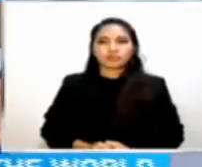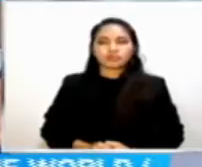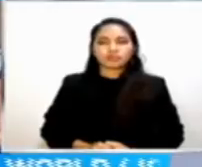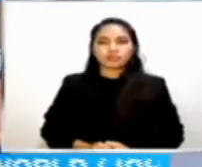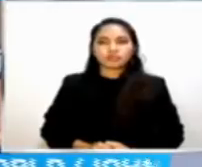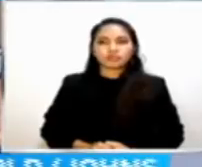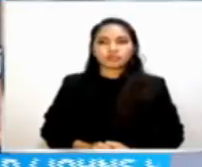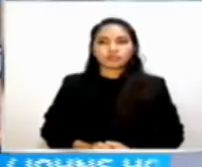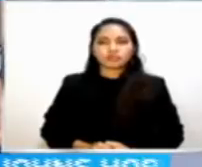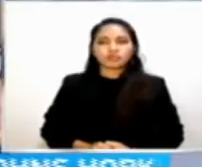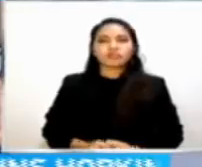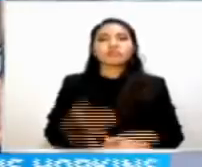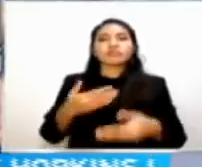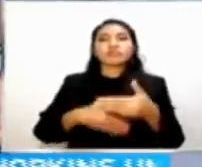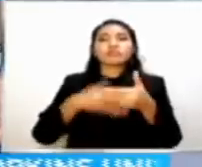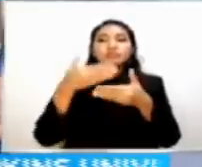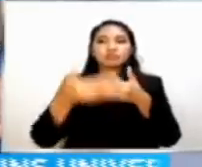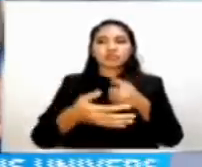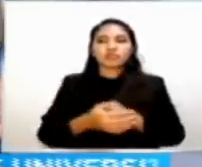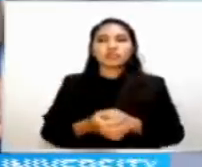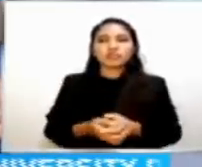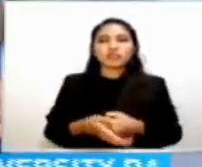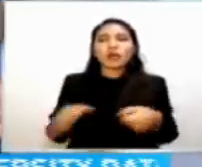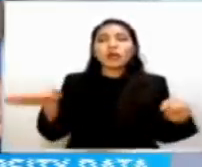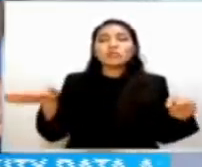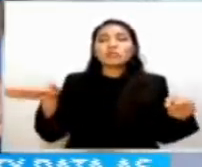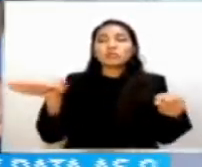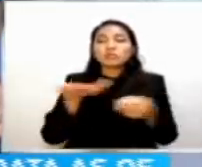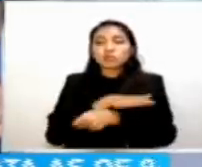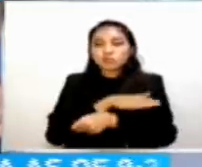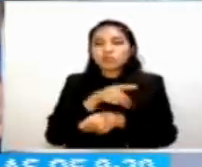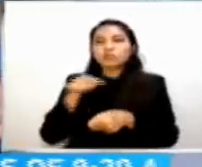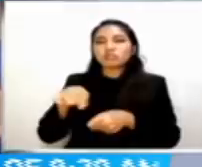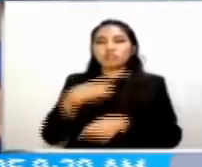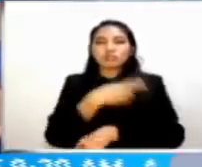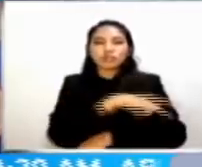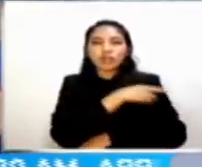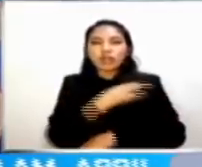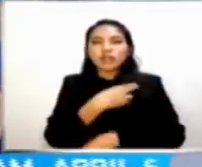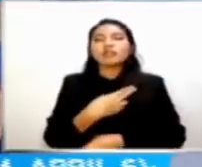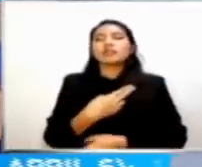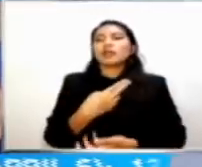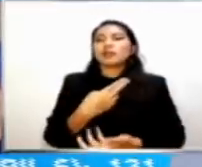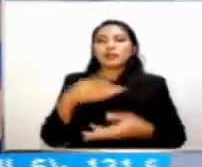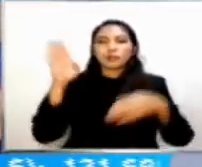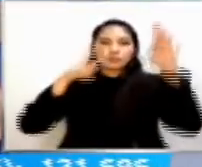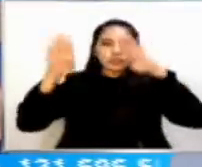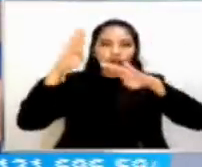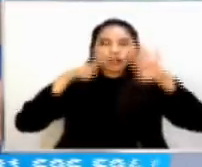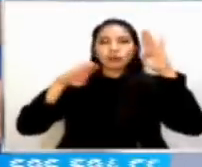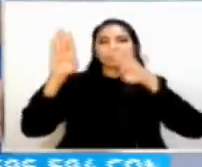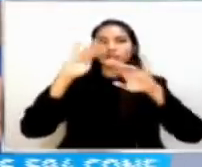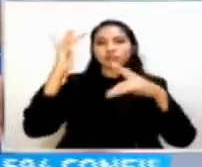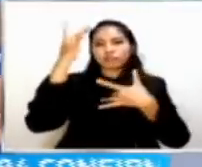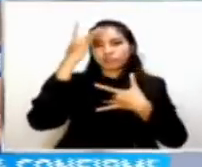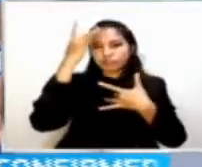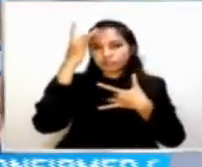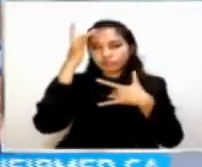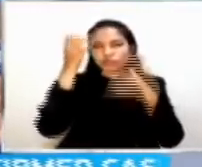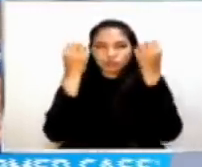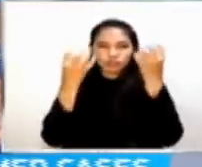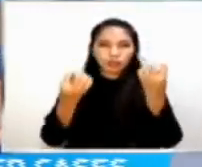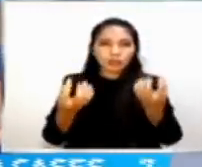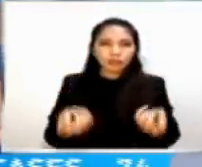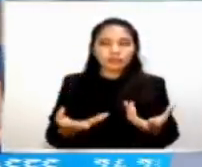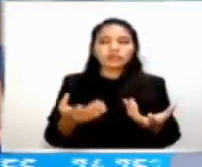Umaapaw ng COVID wards at napapagod ng mga health worker ang problema ng maraming ospital dahil sa dami ng ina-admit na COVID patients. Sa pagtaya